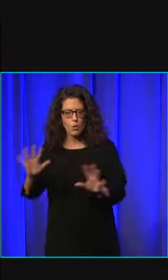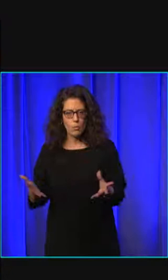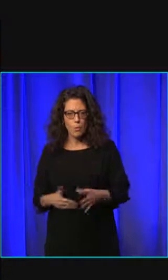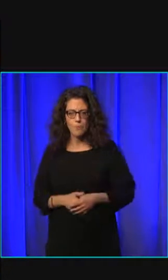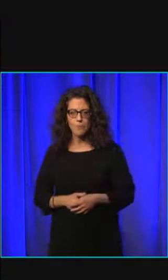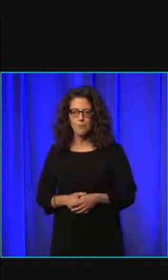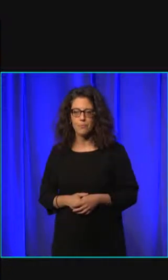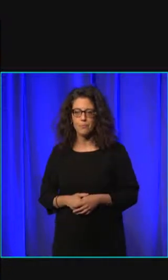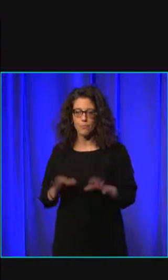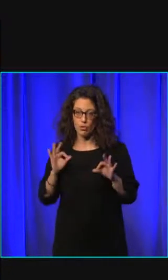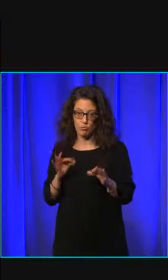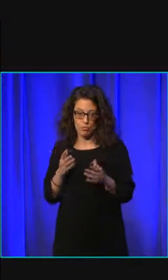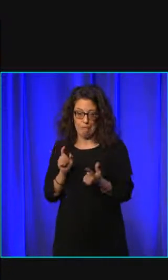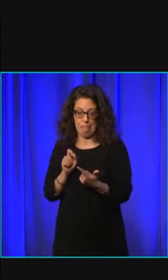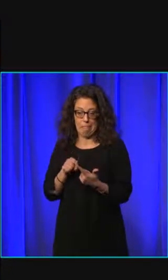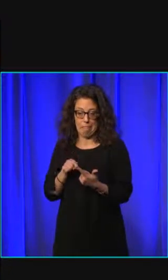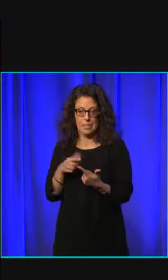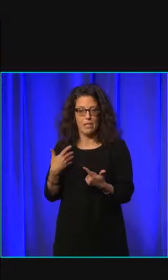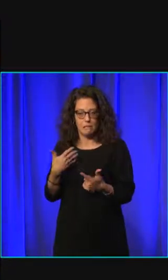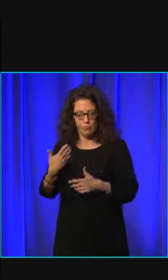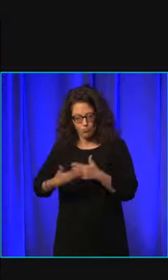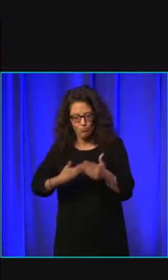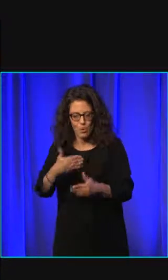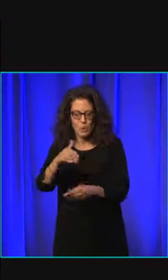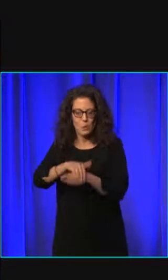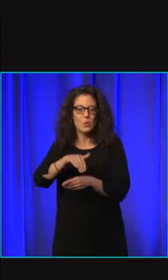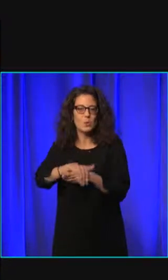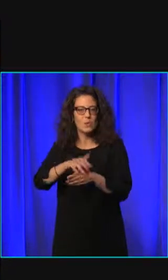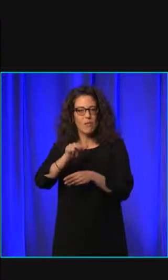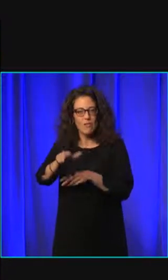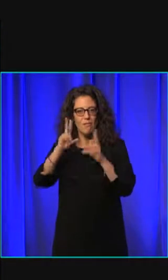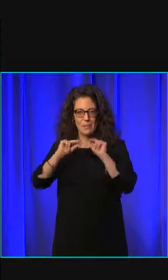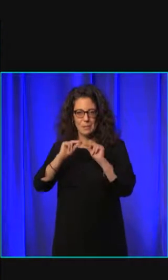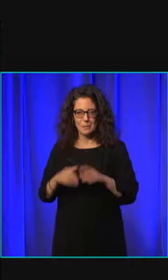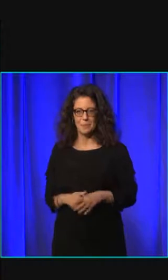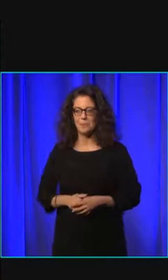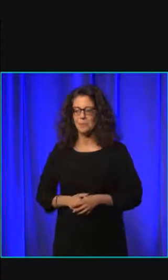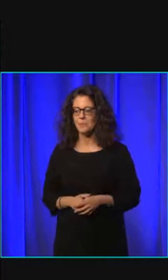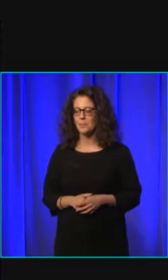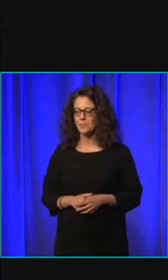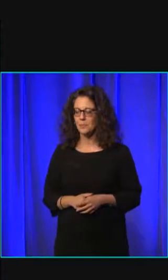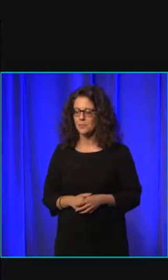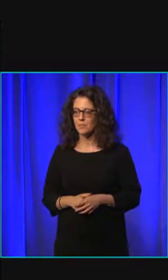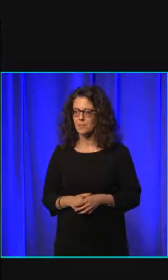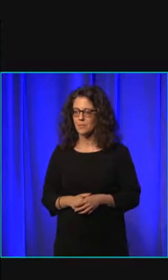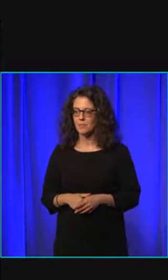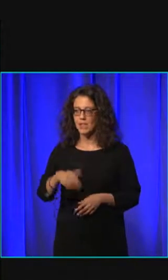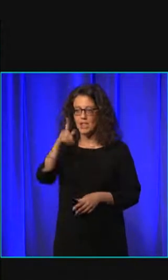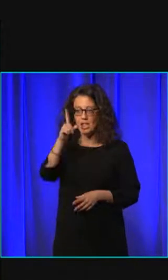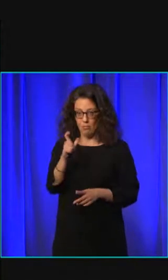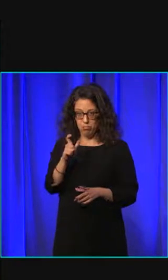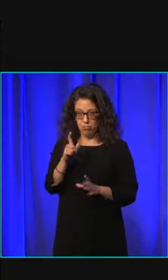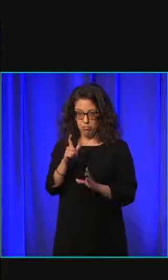donc ce que je vais évoquer dans le cadre de cette conférence aujourd'hui. Avant de débuter, donc, je